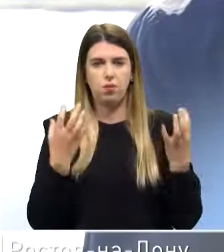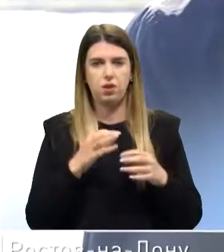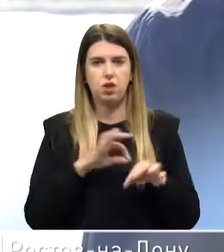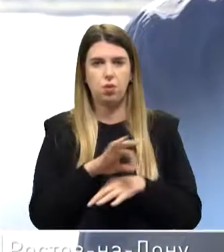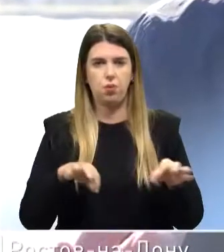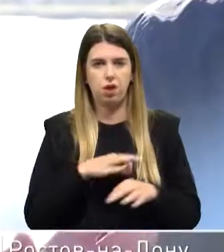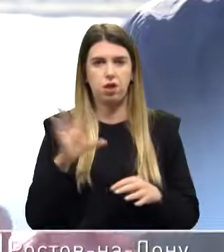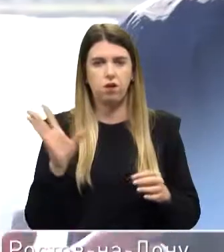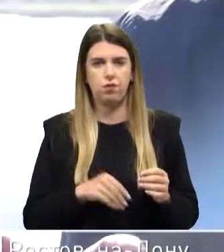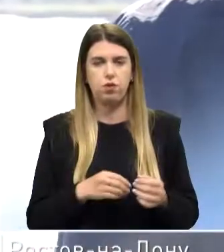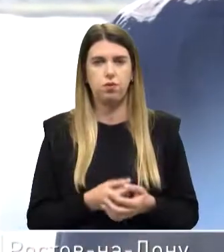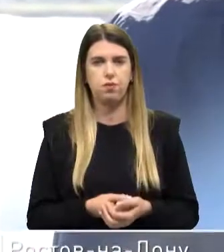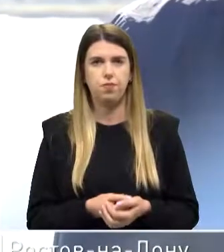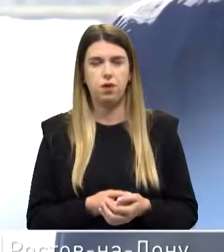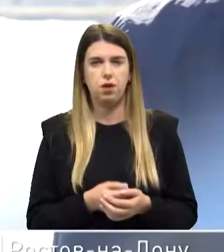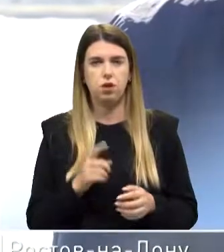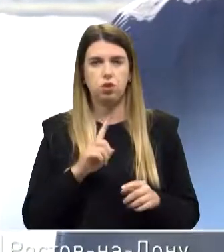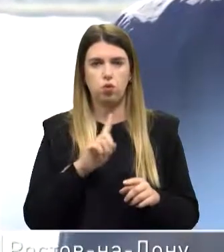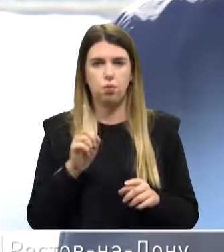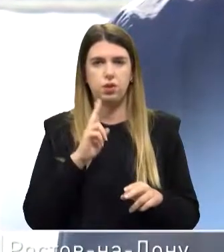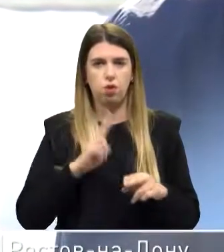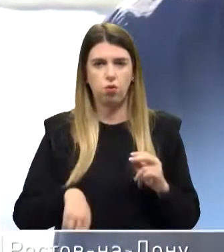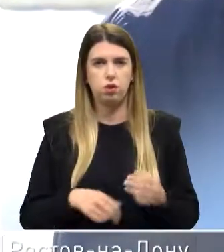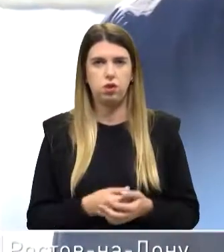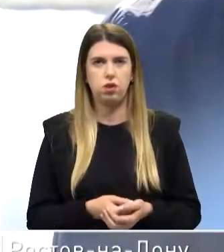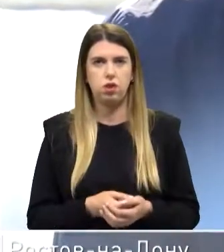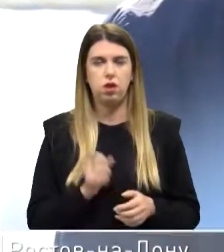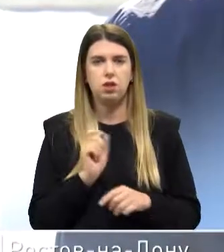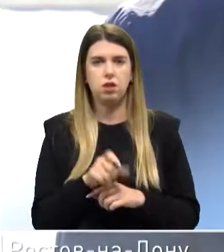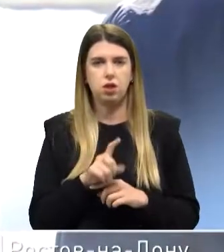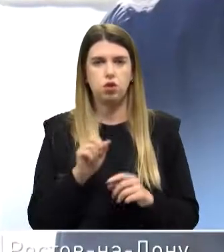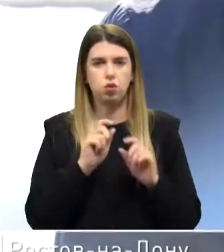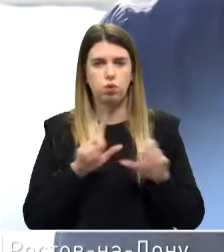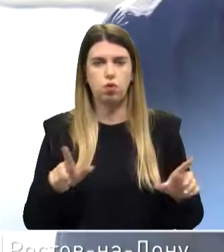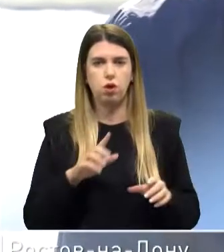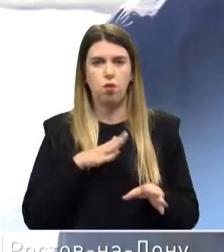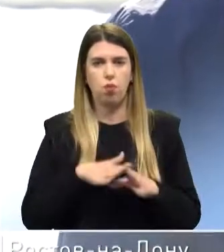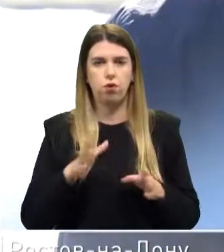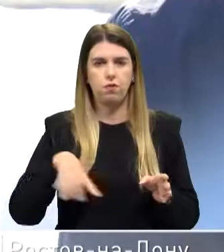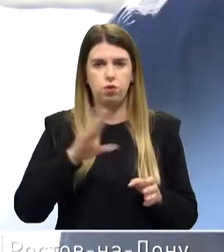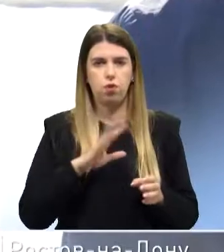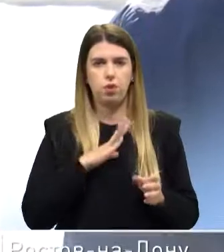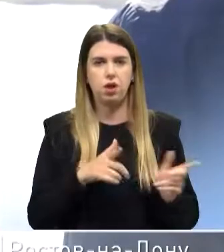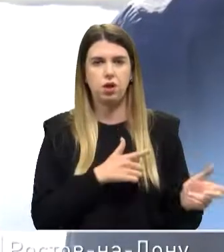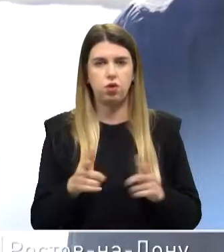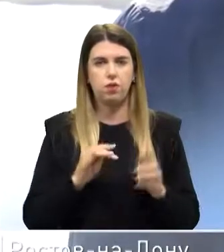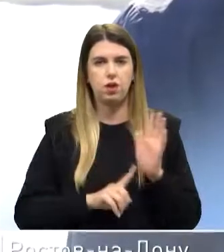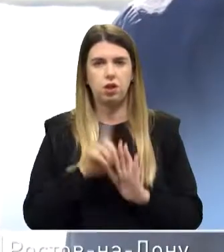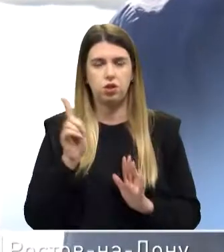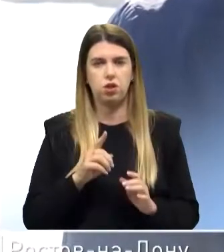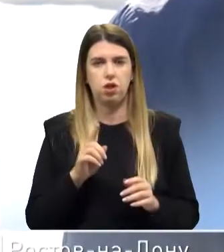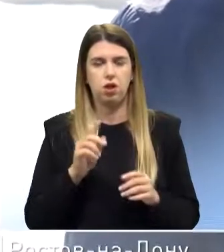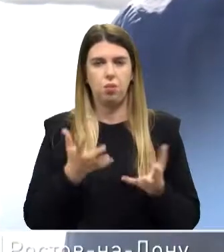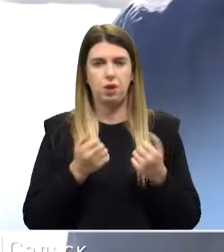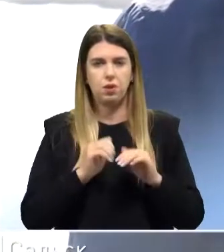конкретную дорожную карту завершения с задачей, чтобы школа в полном объеме была готова и начала принимать